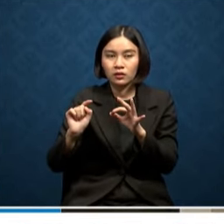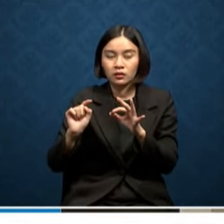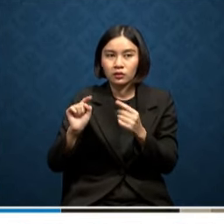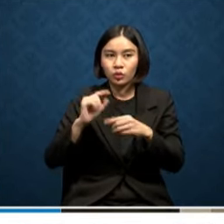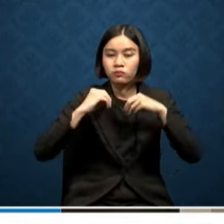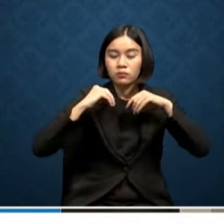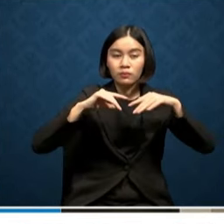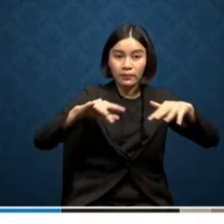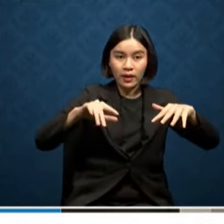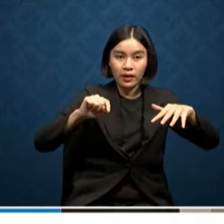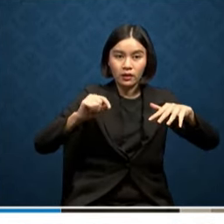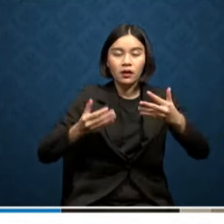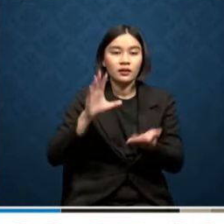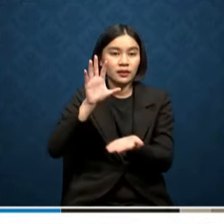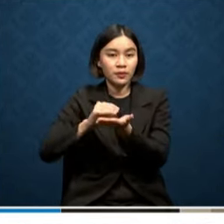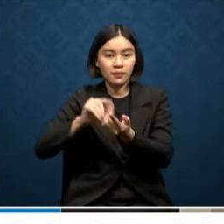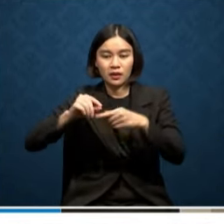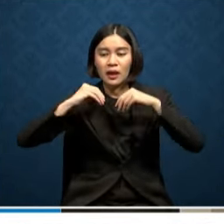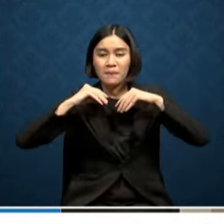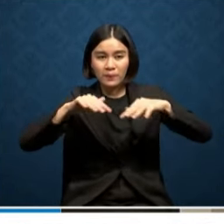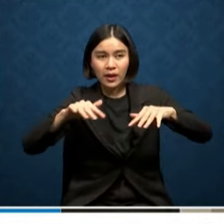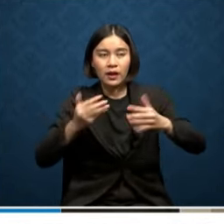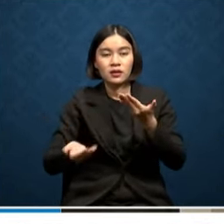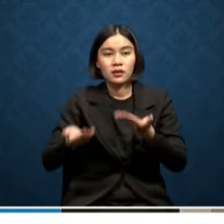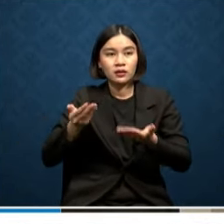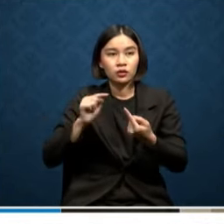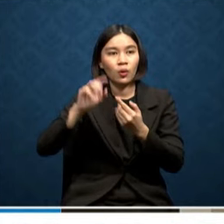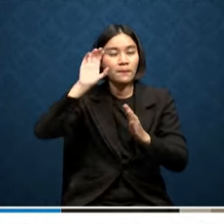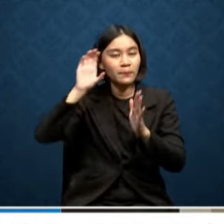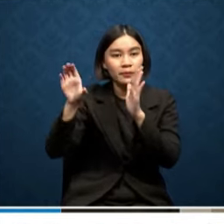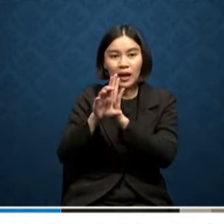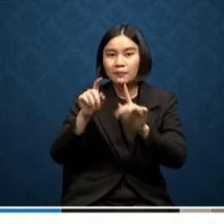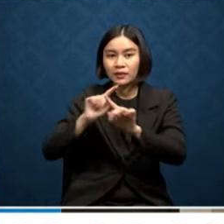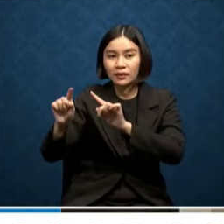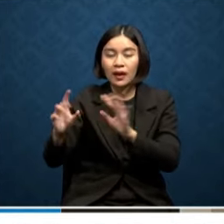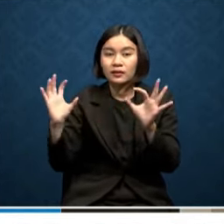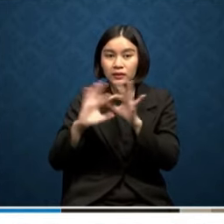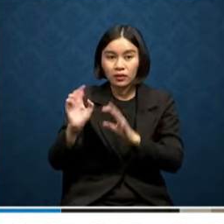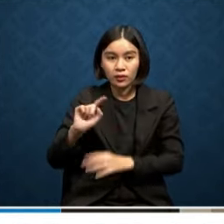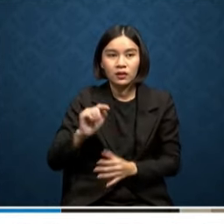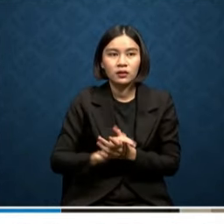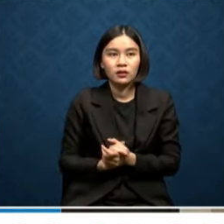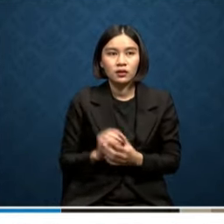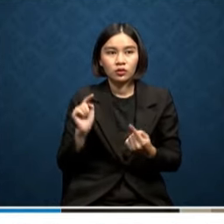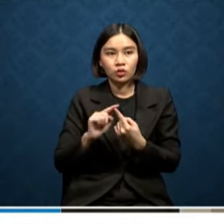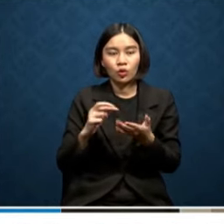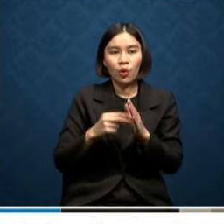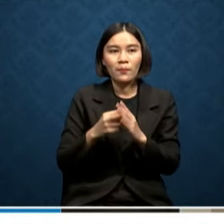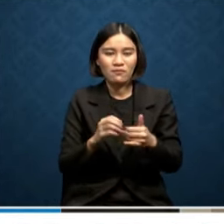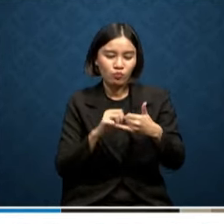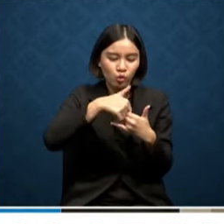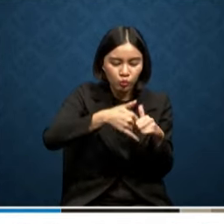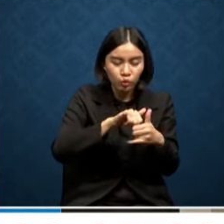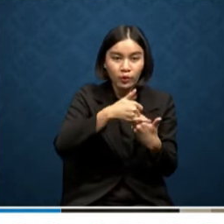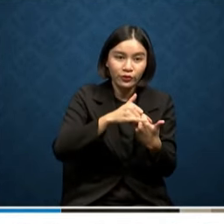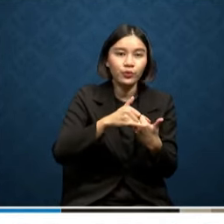การเผยแพร่นะคะข้อมูลนะคะหรือว่าเป็นภาพอะไรก็แล้วแต่ที่เกี่ยวข้องกับการล่วงละเมิดทางเพศ